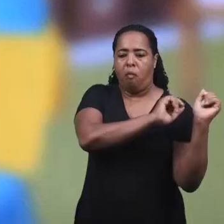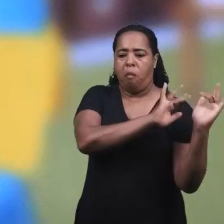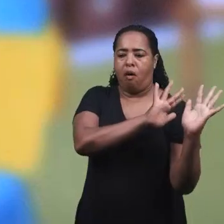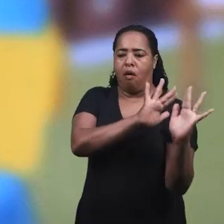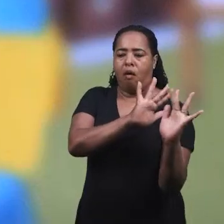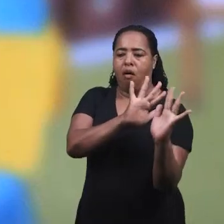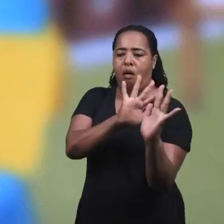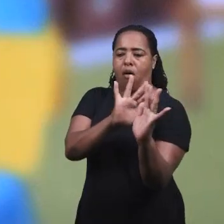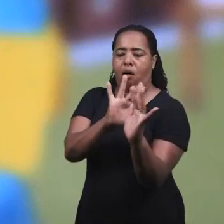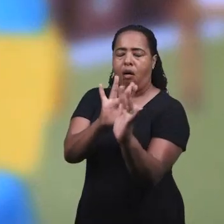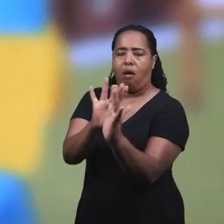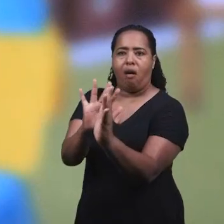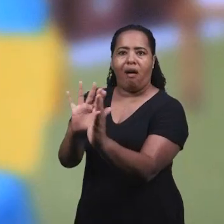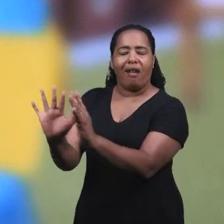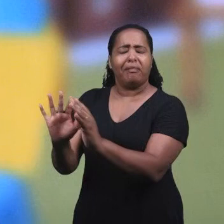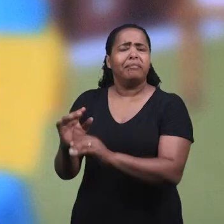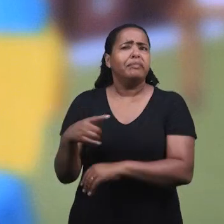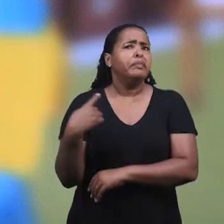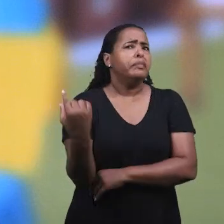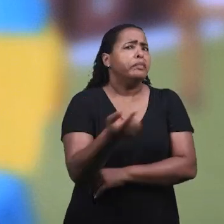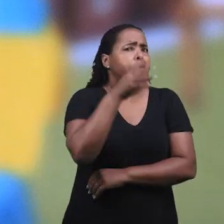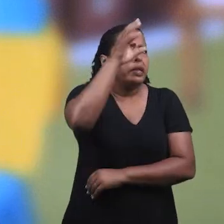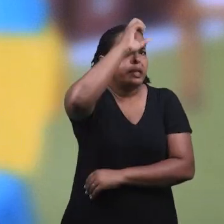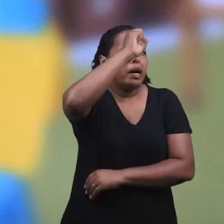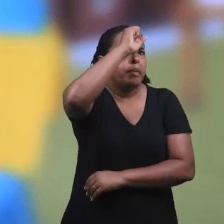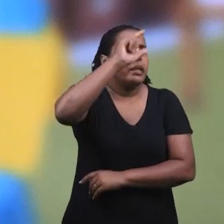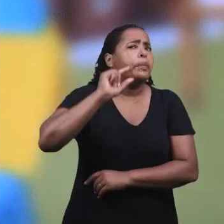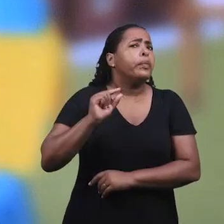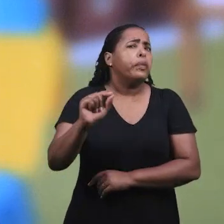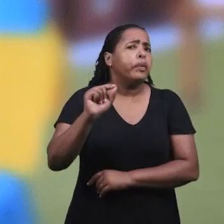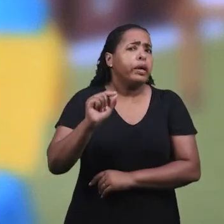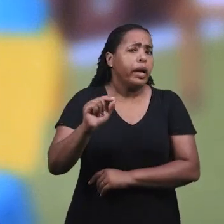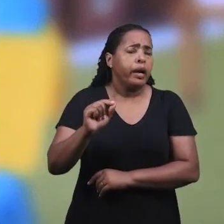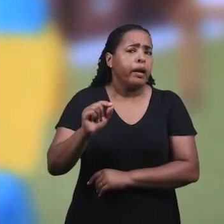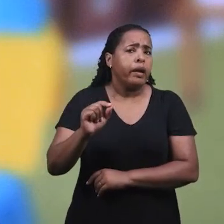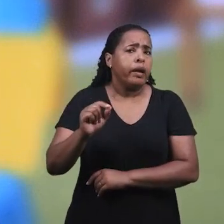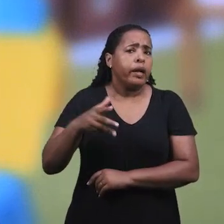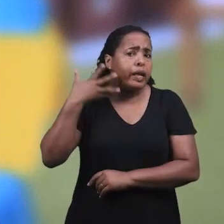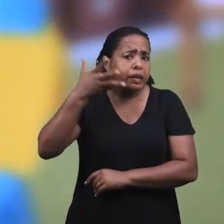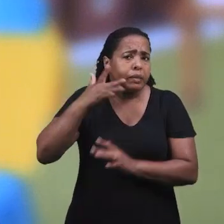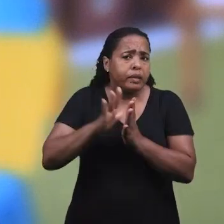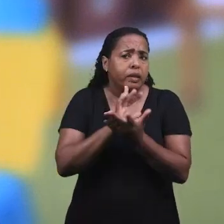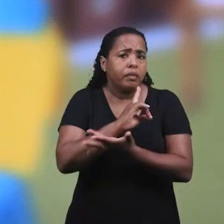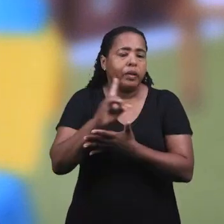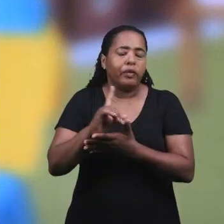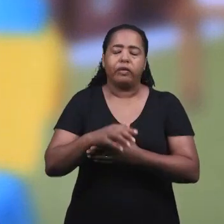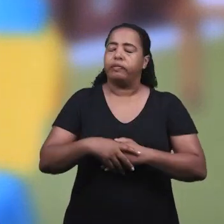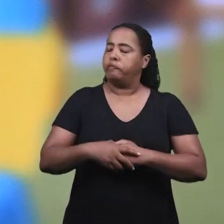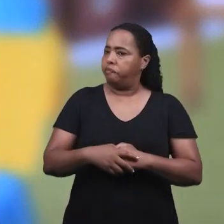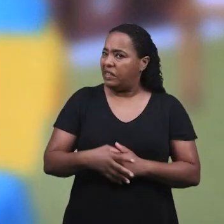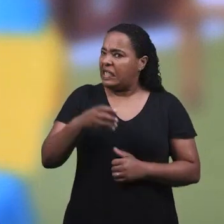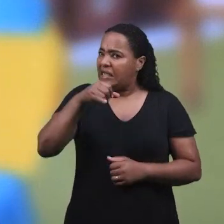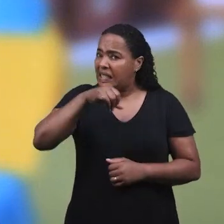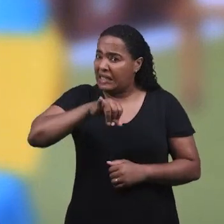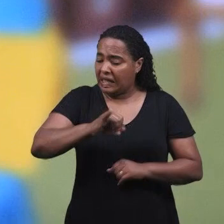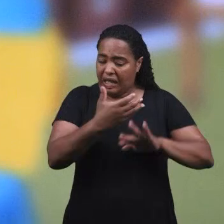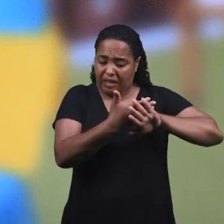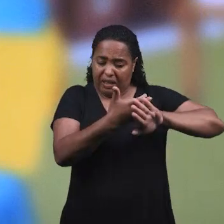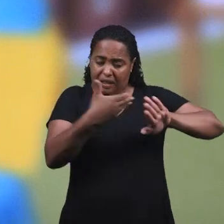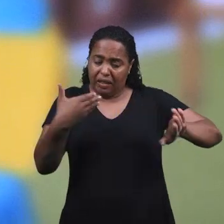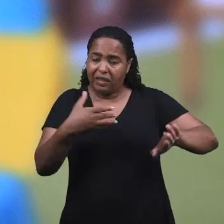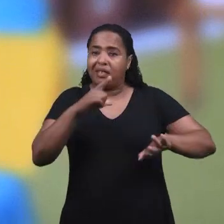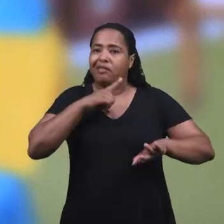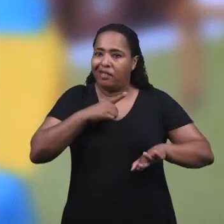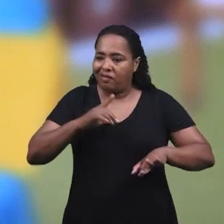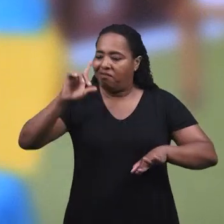passé. Et qu'est-ce que nous apprenons avec ce passage biblique? Où il y a la sanctification,